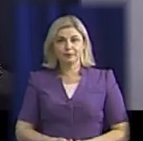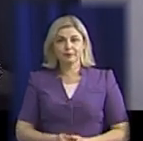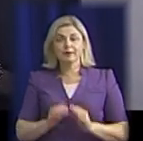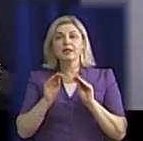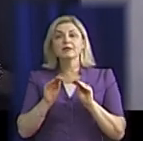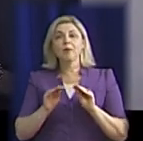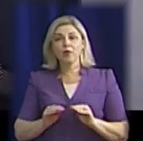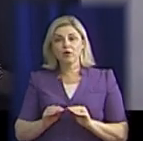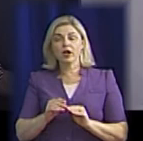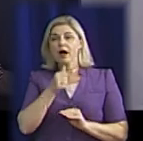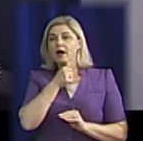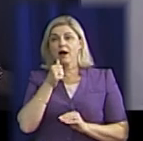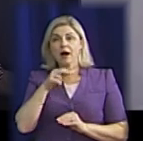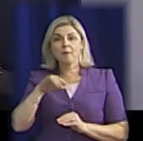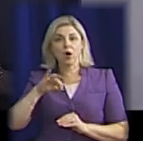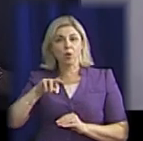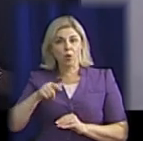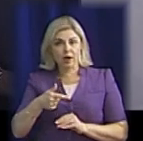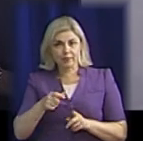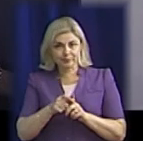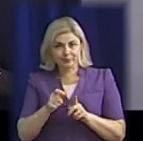заповнюємо поле пароль.